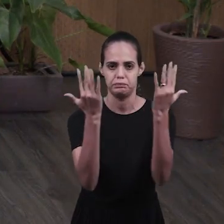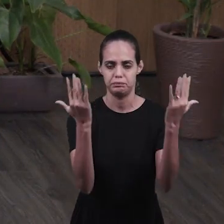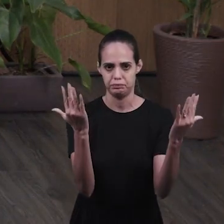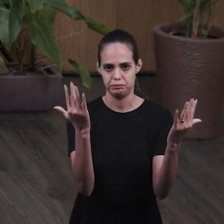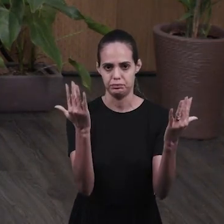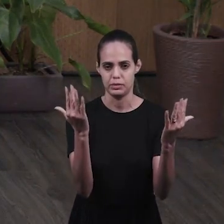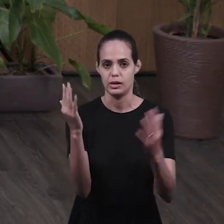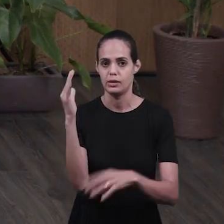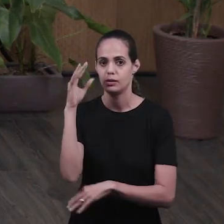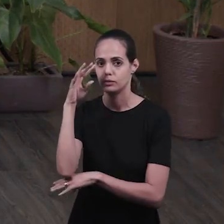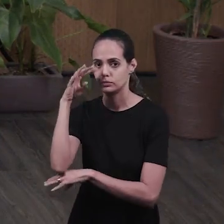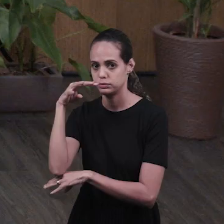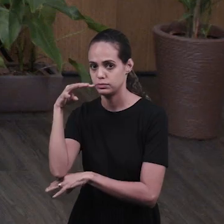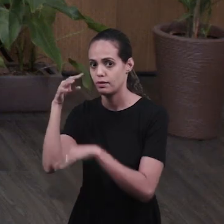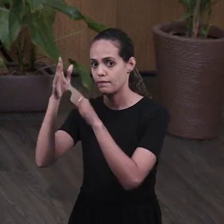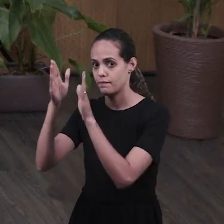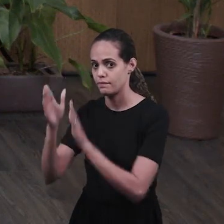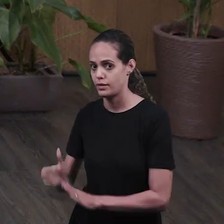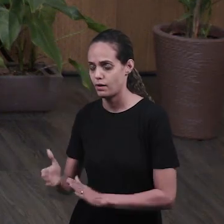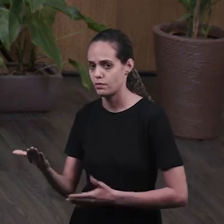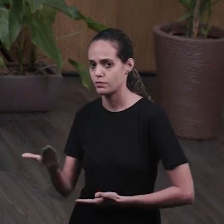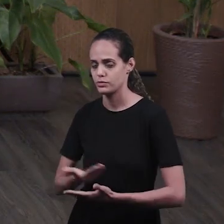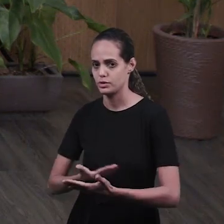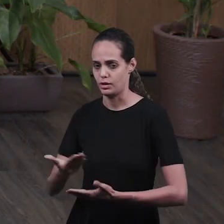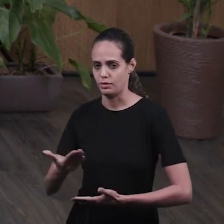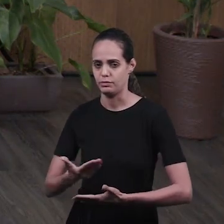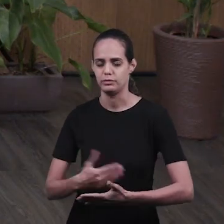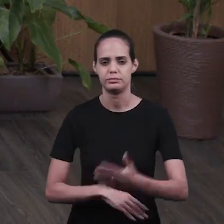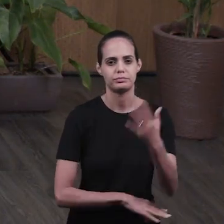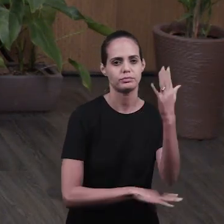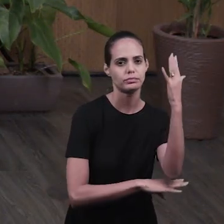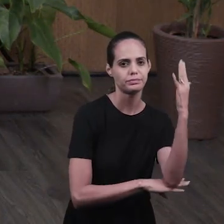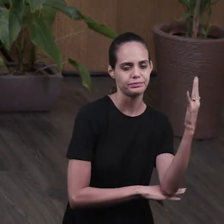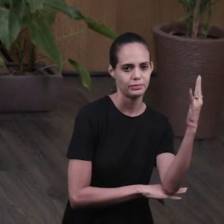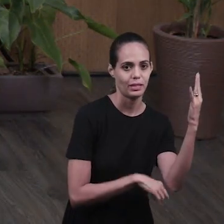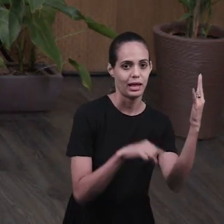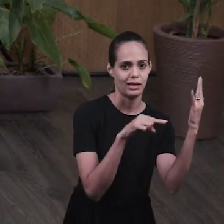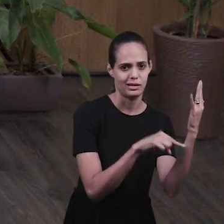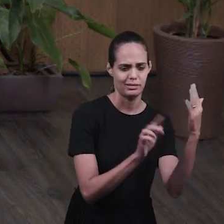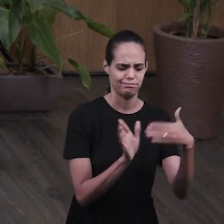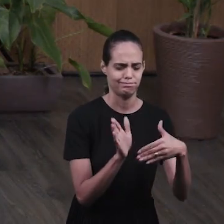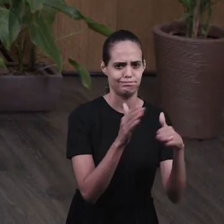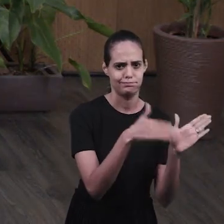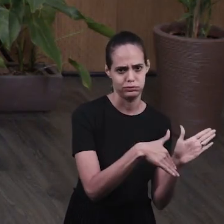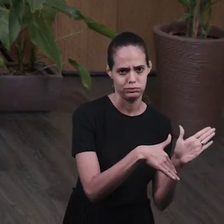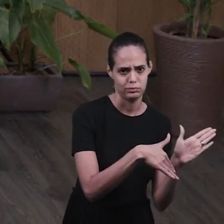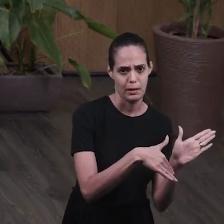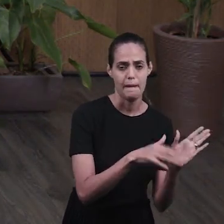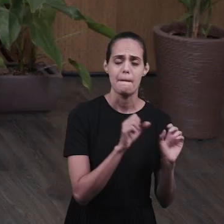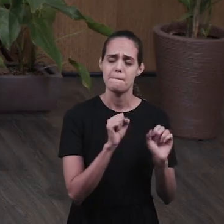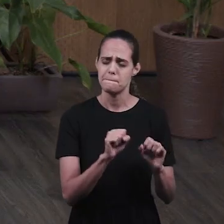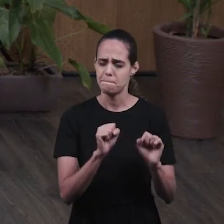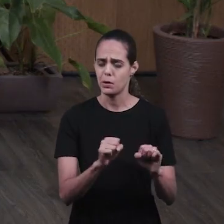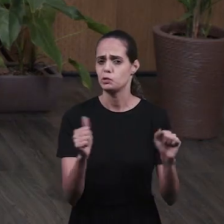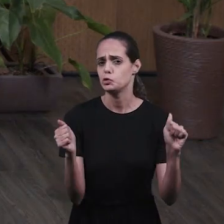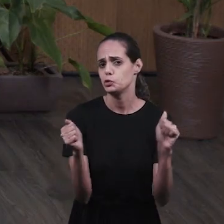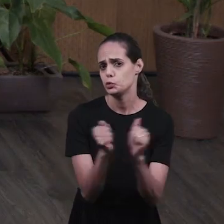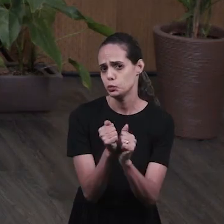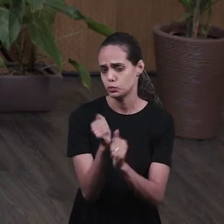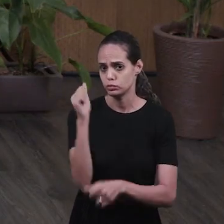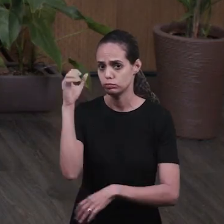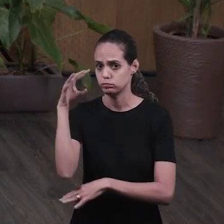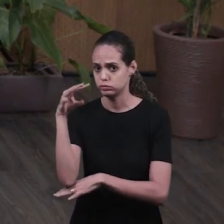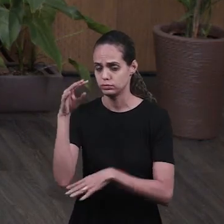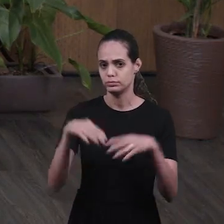chrétien fidèle en Jésus. Livré, il peut être au milieu du blé. Donc il entend le